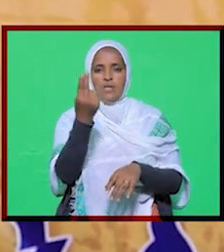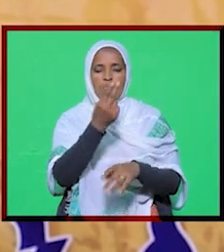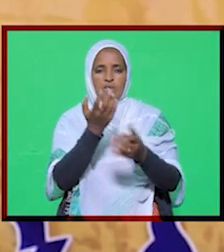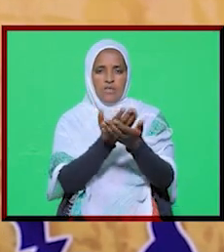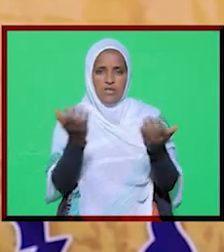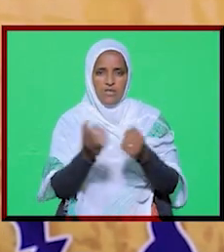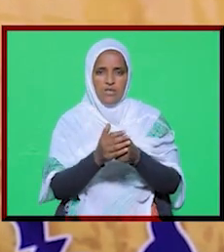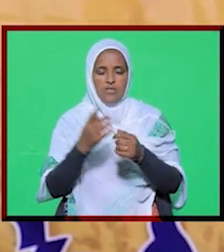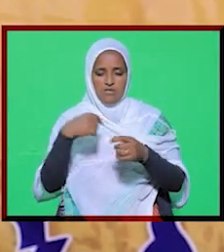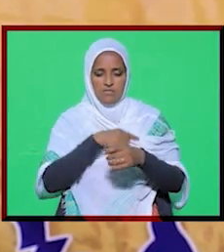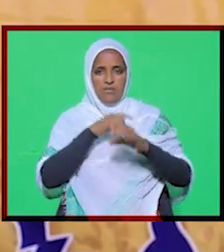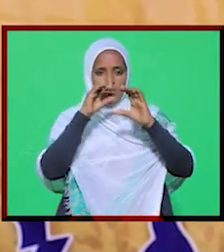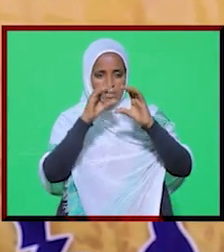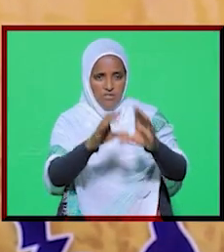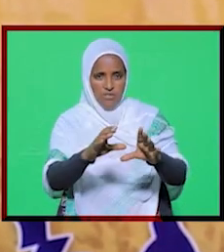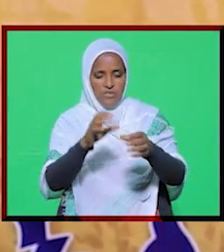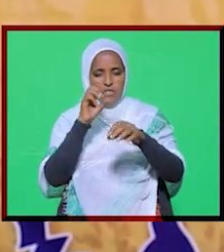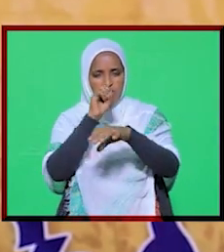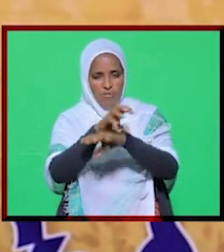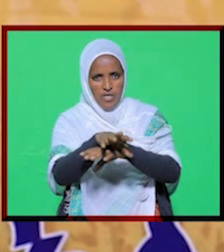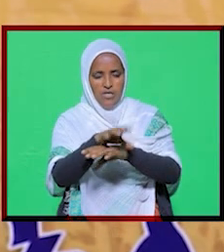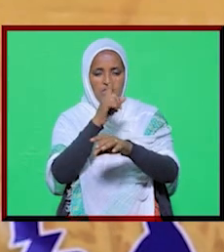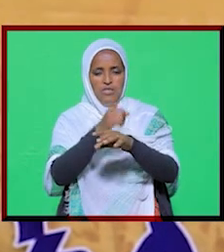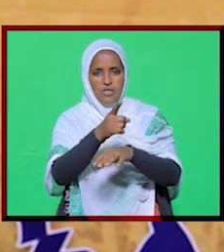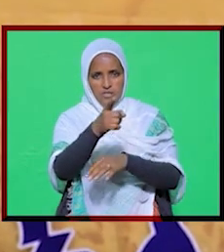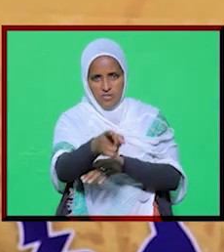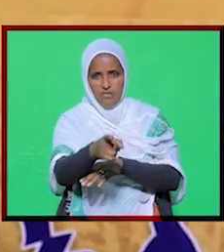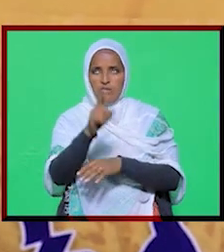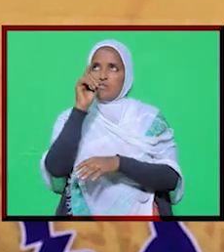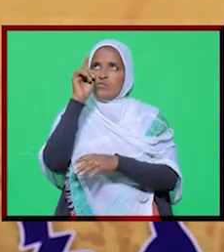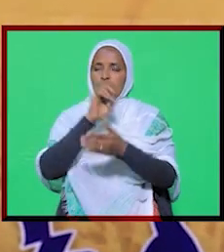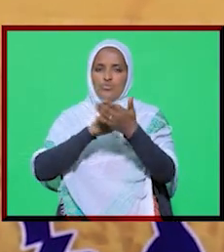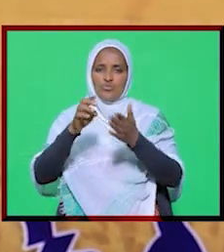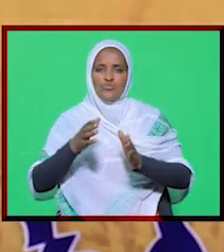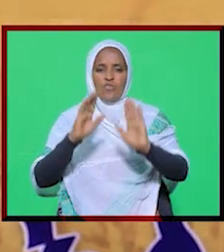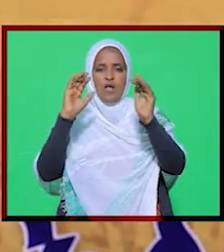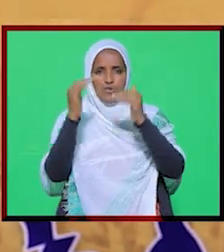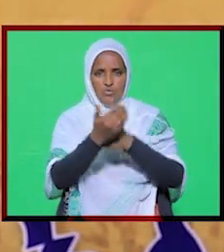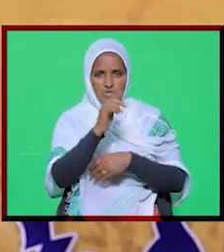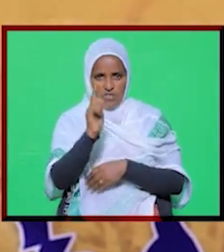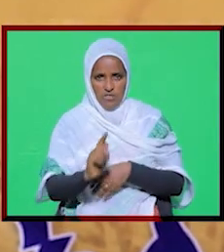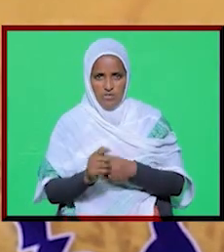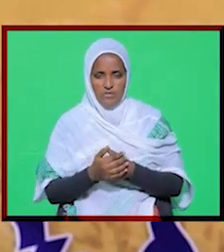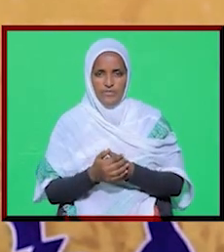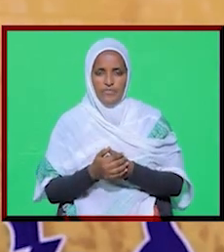ነገር እንዲያስተምረን እንዲመክረን እንዲገስጸን የርሱ ቅዱስ ፈቃድ ይሁንልን።